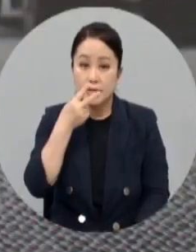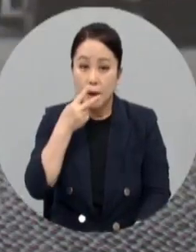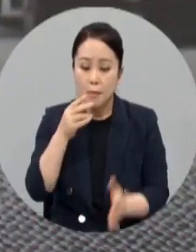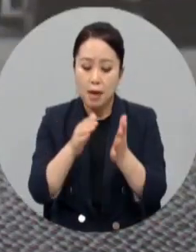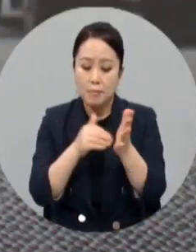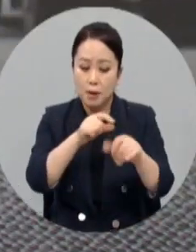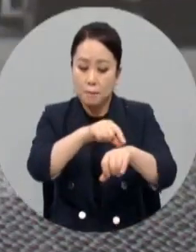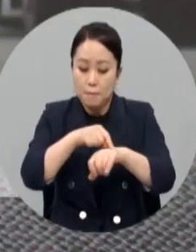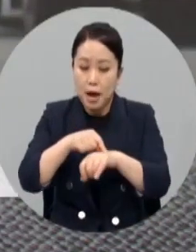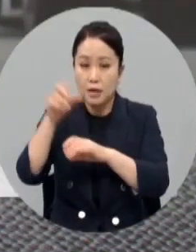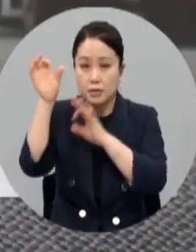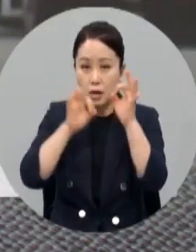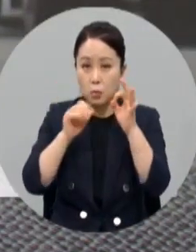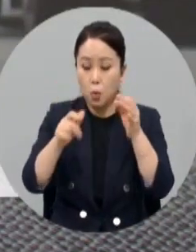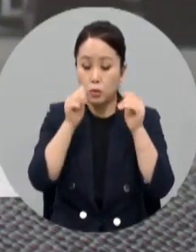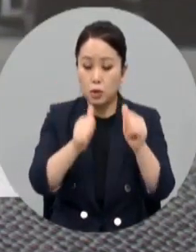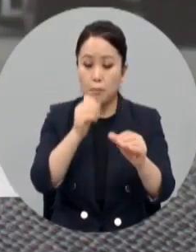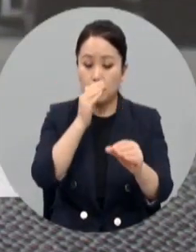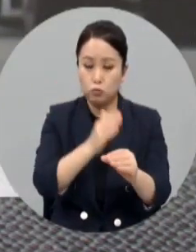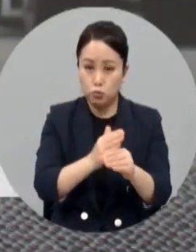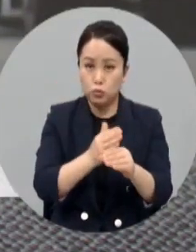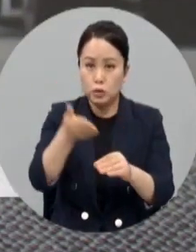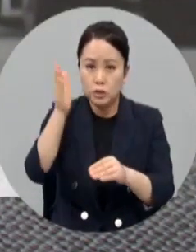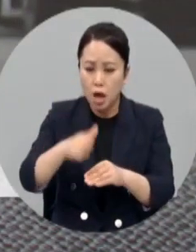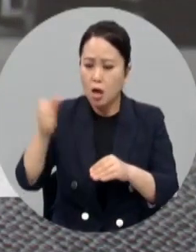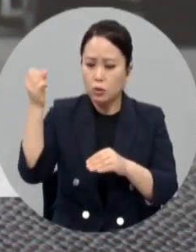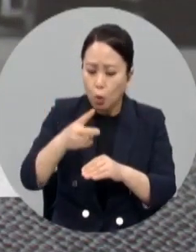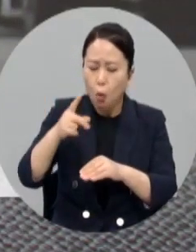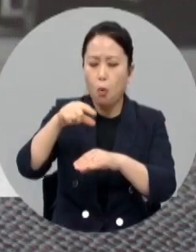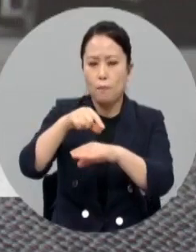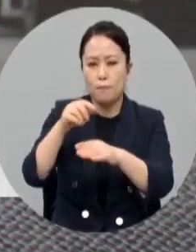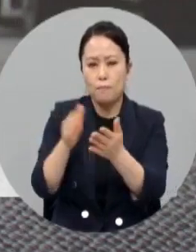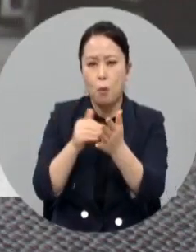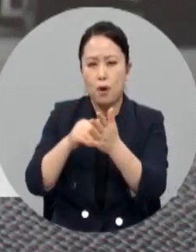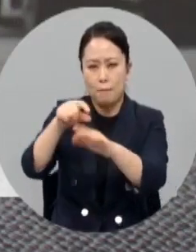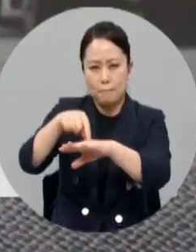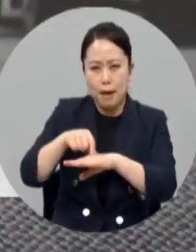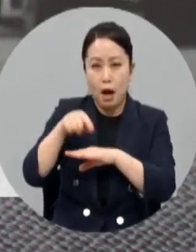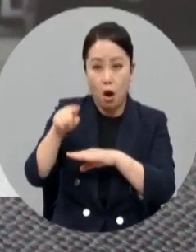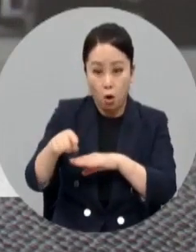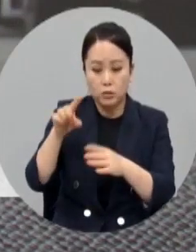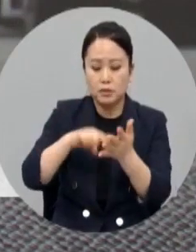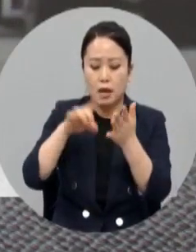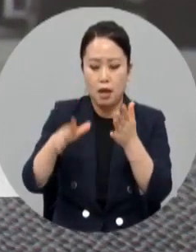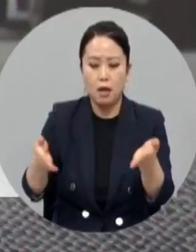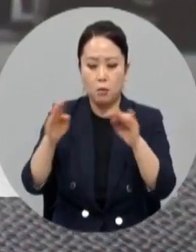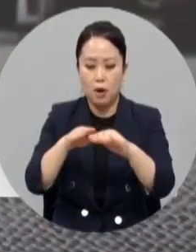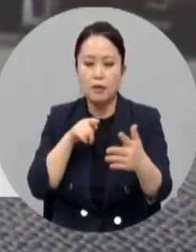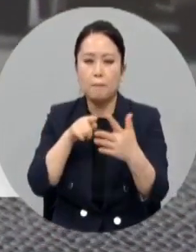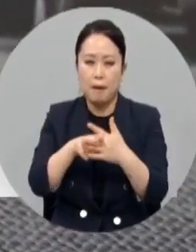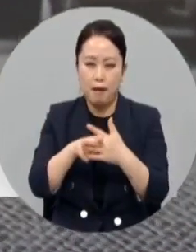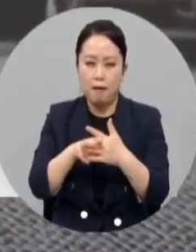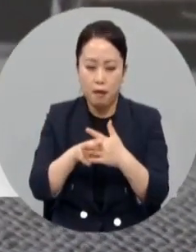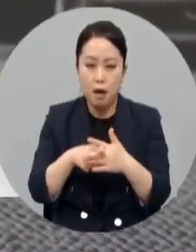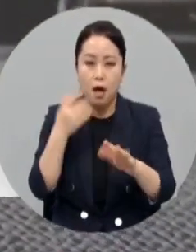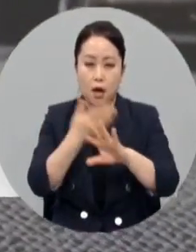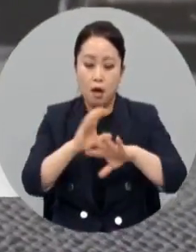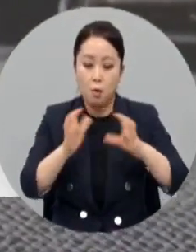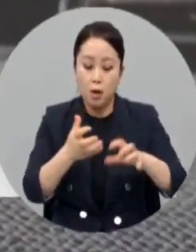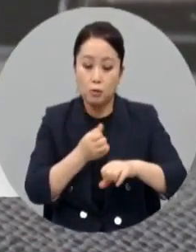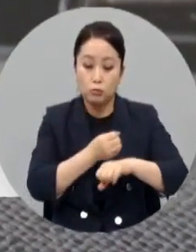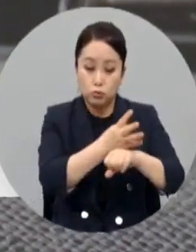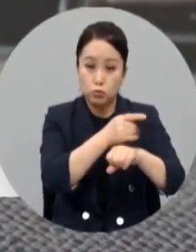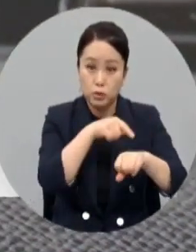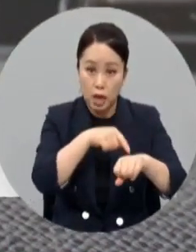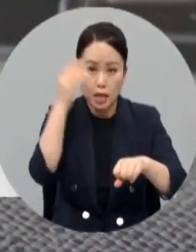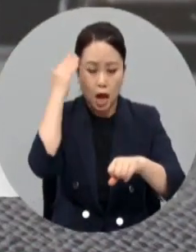담배 밀수 사건으로 재판을 받고 있는데도 또 밀수를 시도한 일당들이 세관에 적발됐습니다. 해외로 수출된 국산